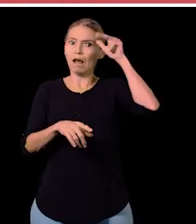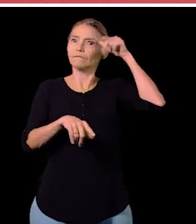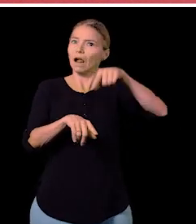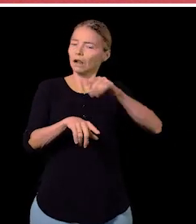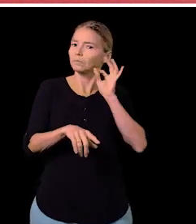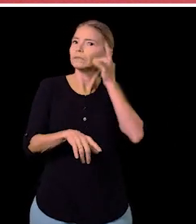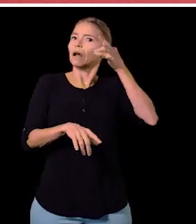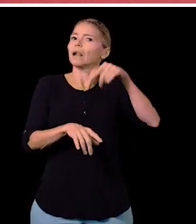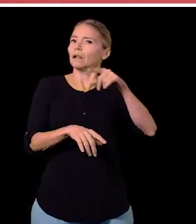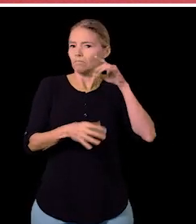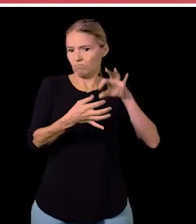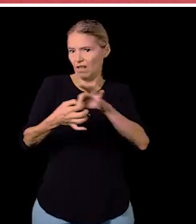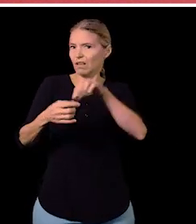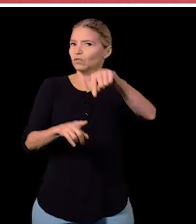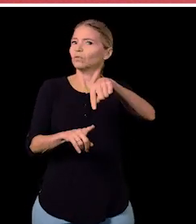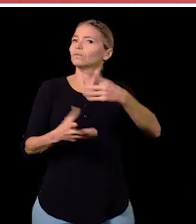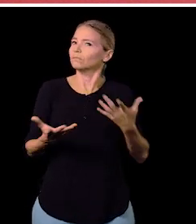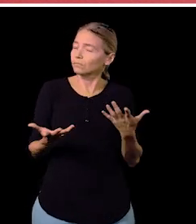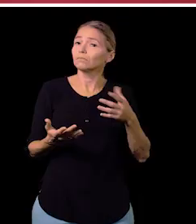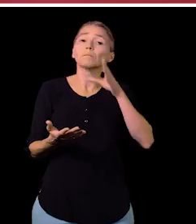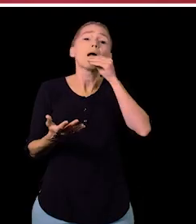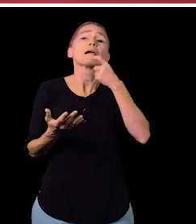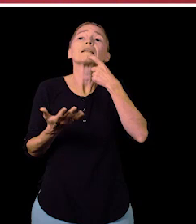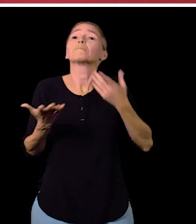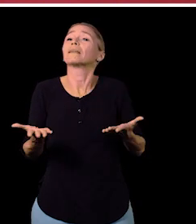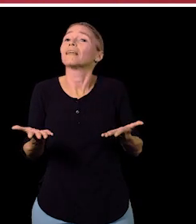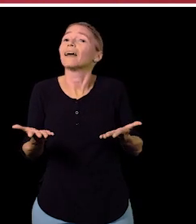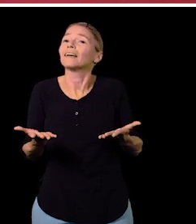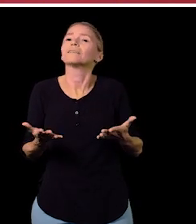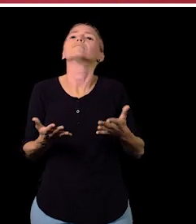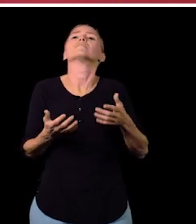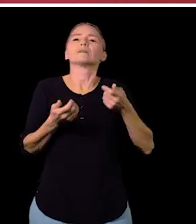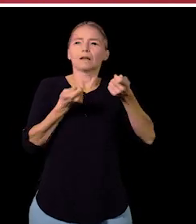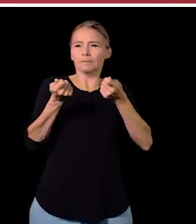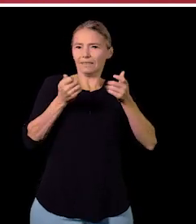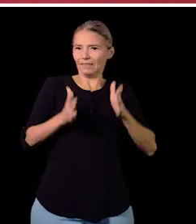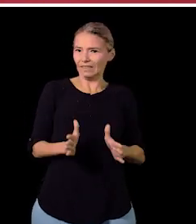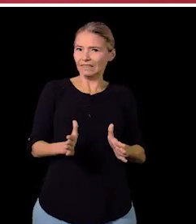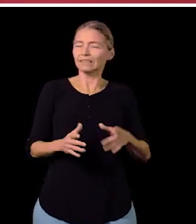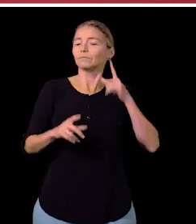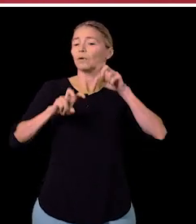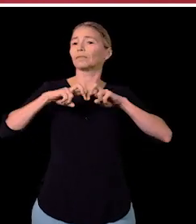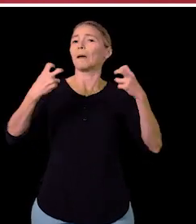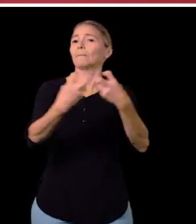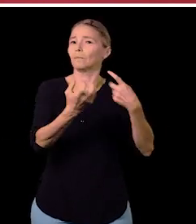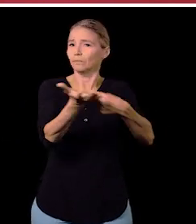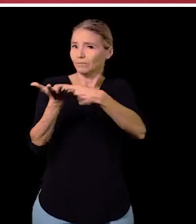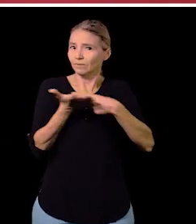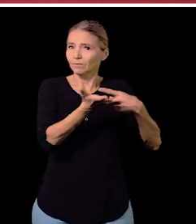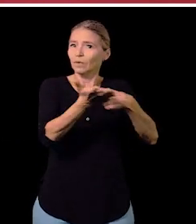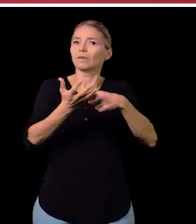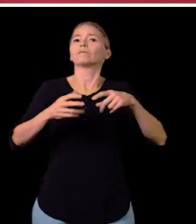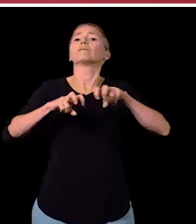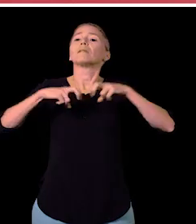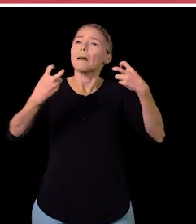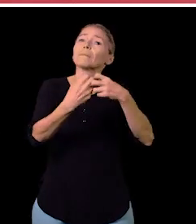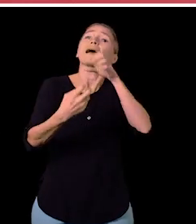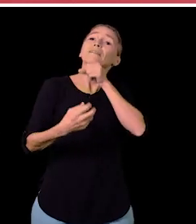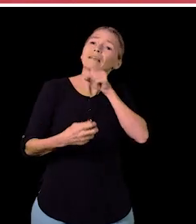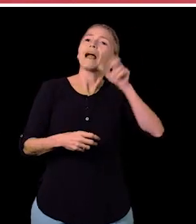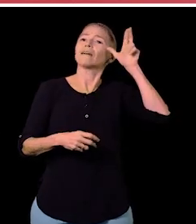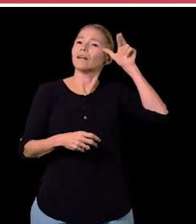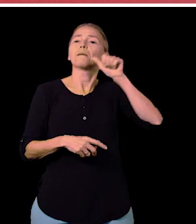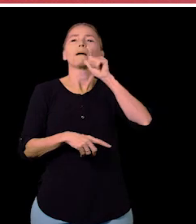parler, l'administratrice de la table régionale de concertation des aînés de Laval, Mme Josée Laperle. Josée, comment on